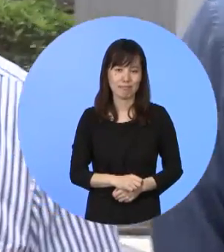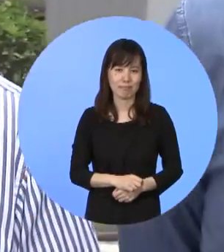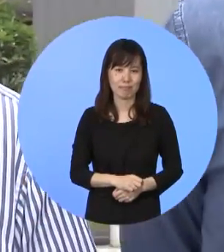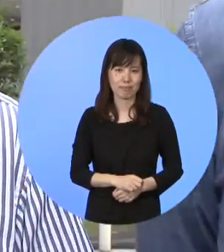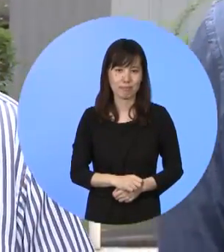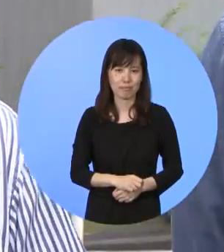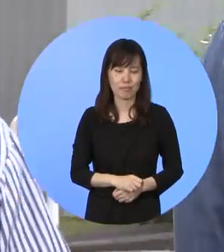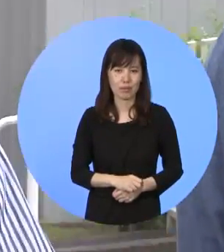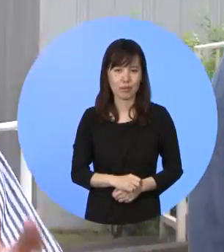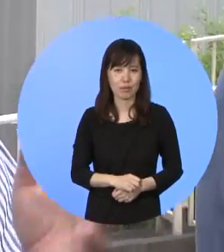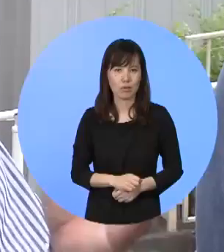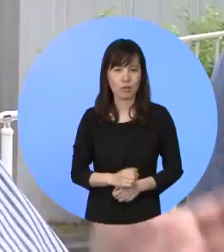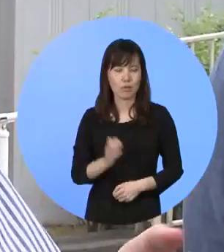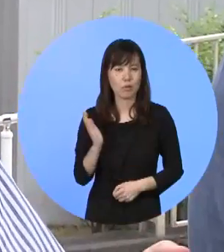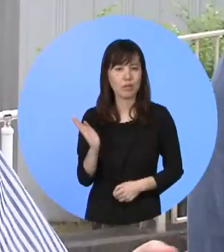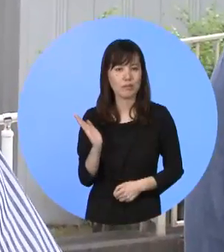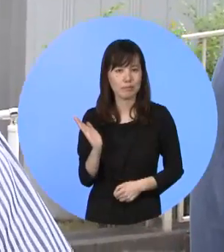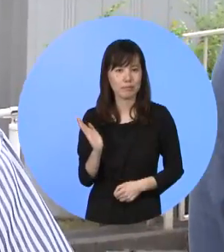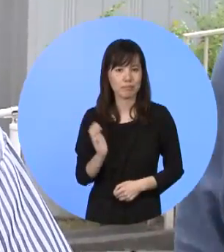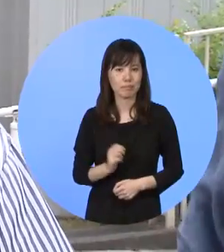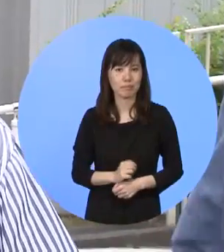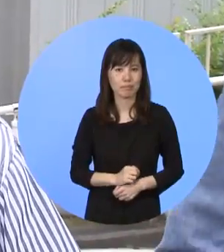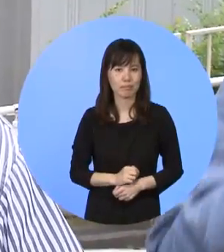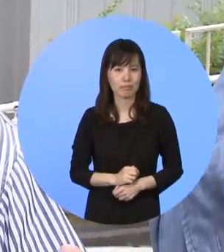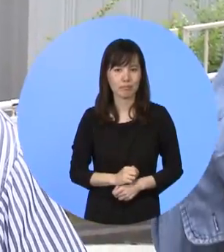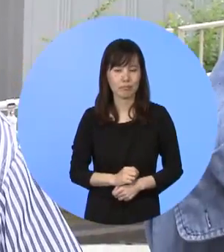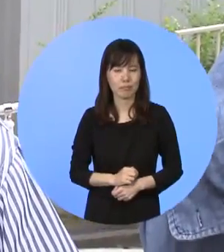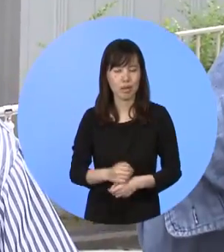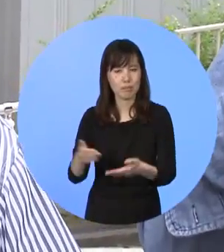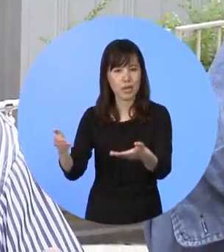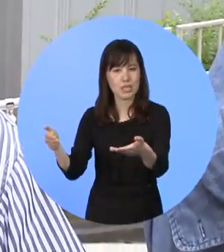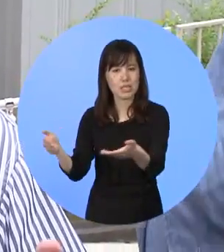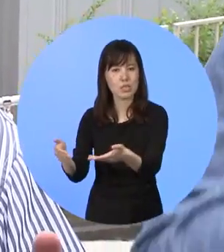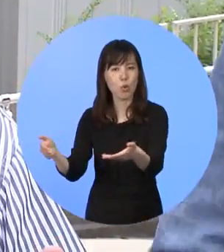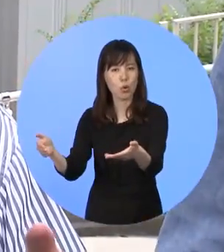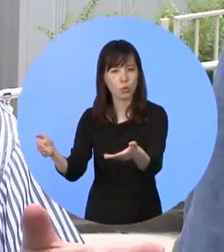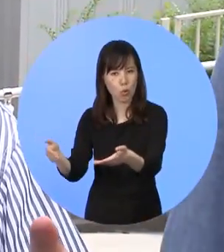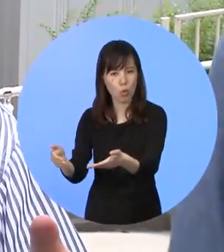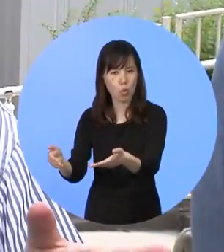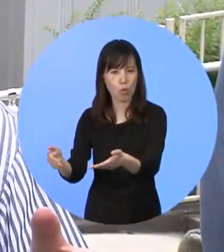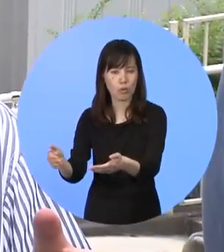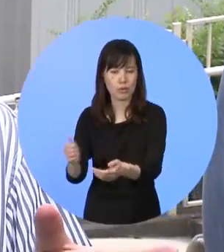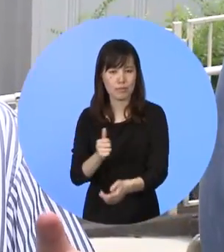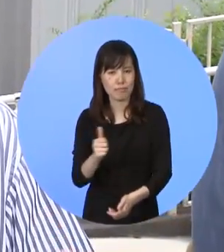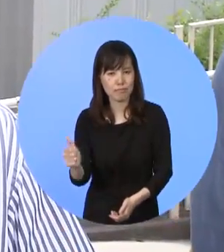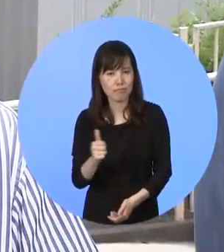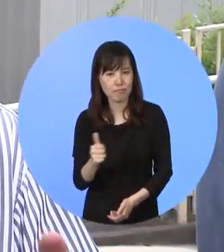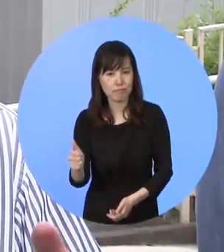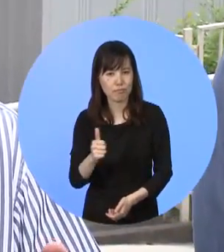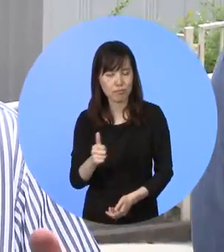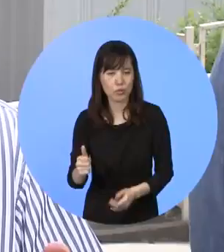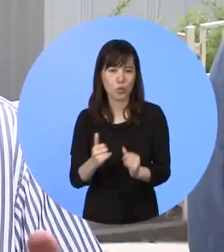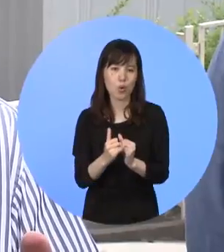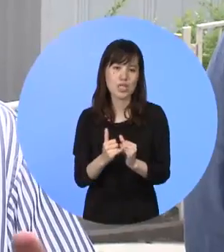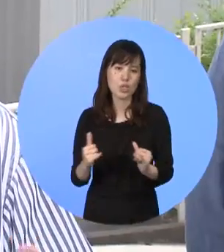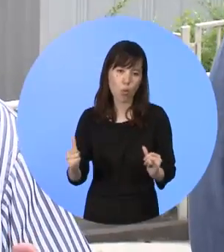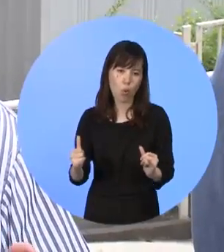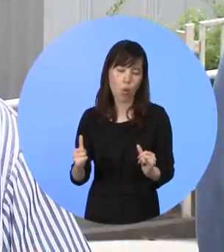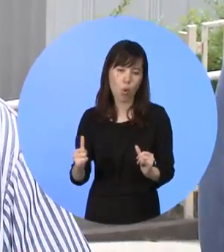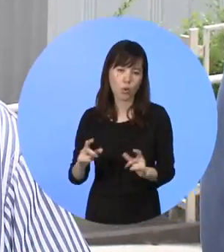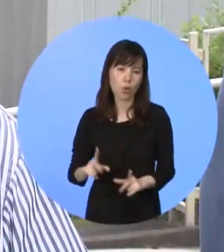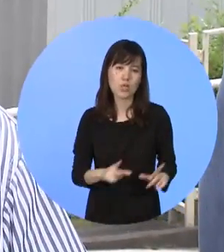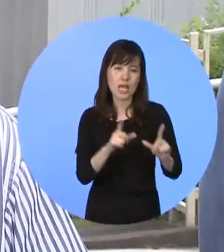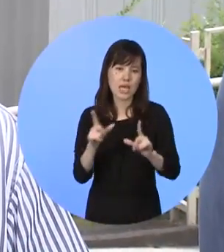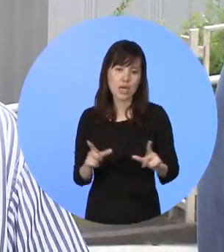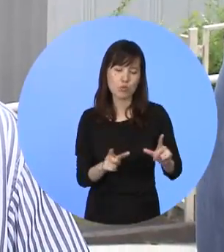い、実はこの団地はある、はい、あるところで働くための宿舎としてもともと作られた